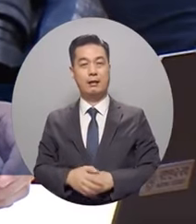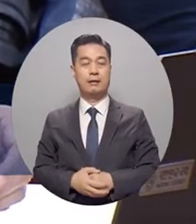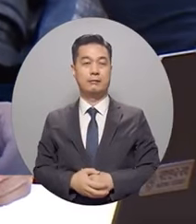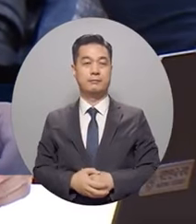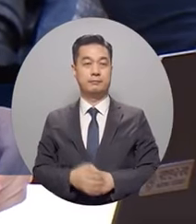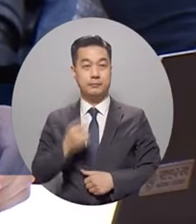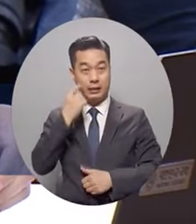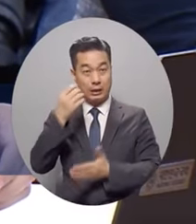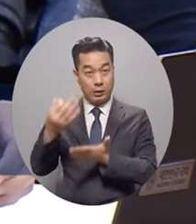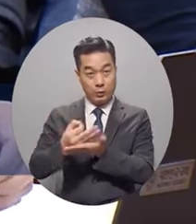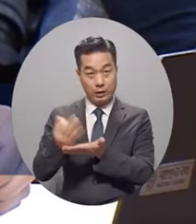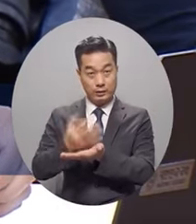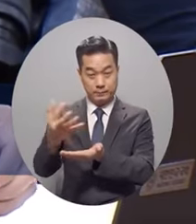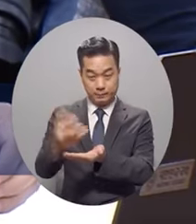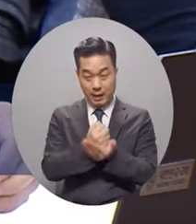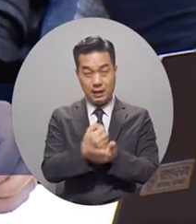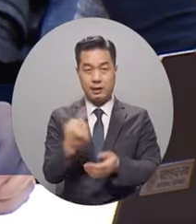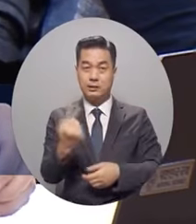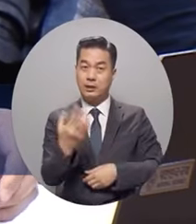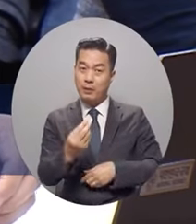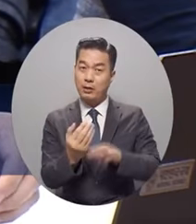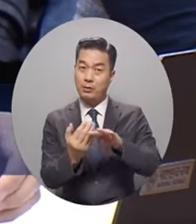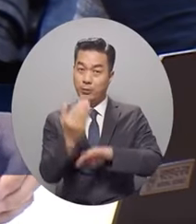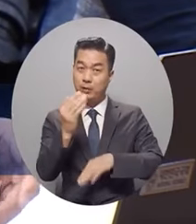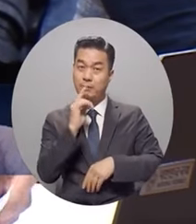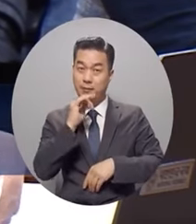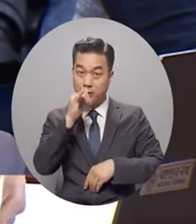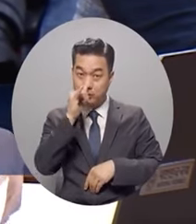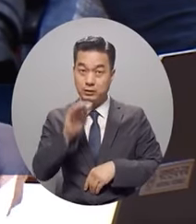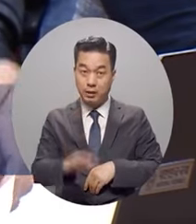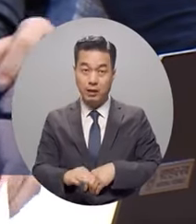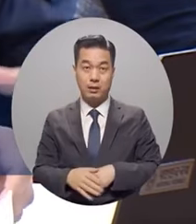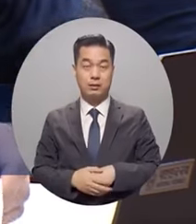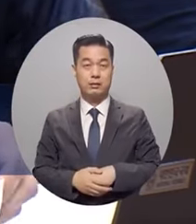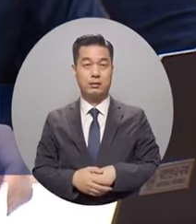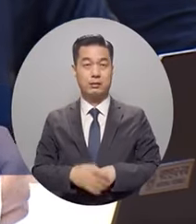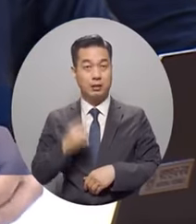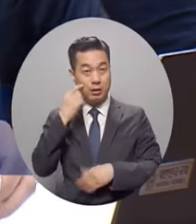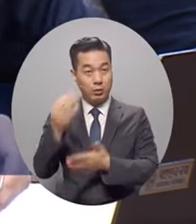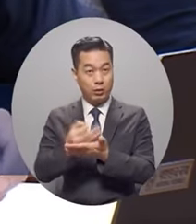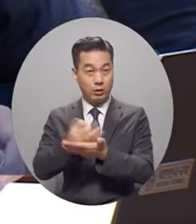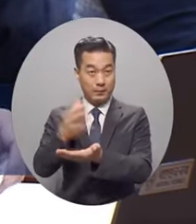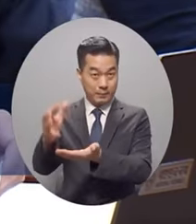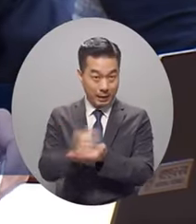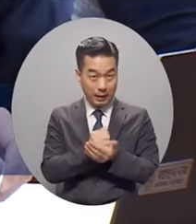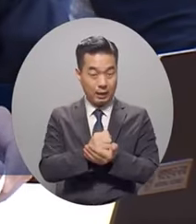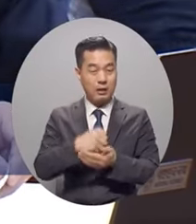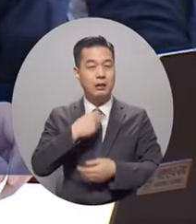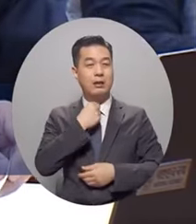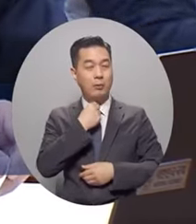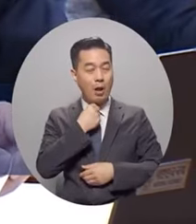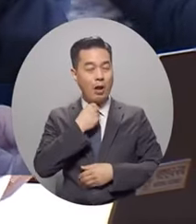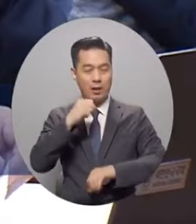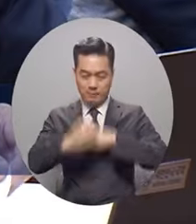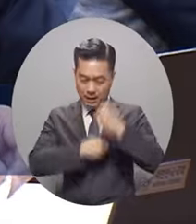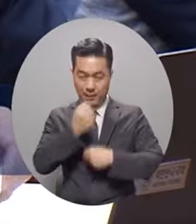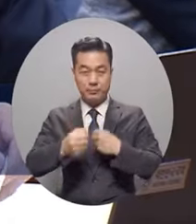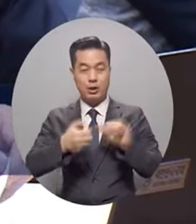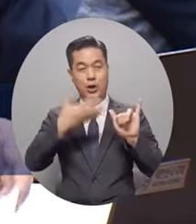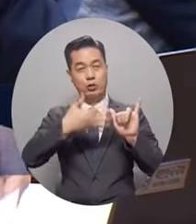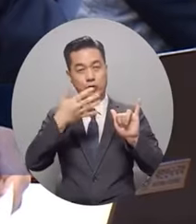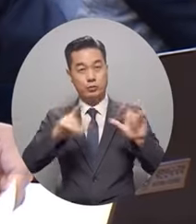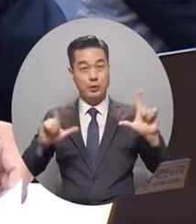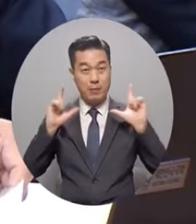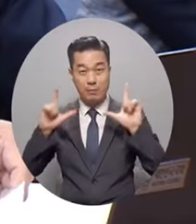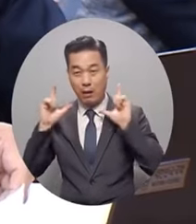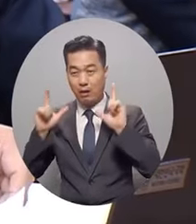월급 따박따박 뭐 천만 원이 넘는다는 얘기도 있고 따박따박 받고 나가고 싶은 유튜브 다 돌아다니는 분이